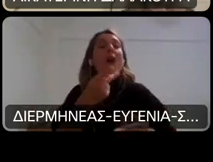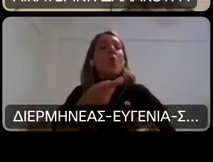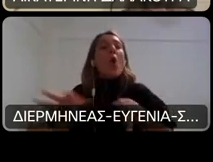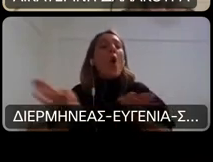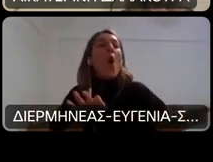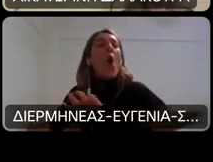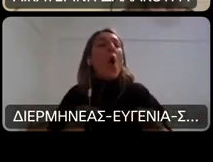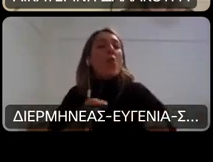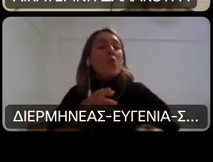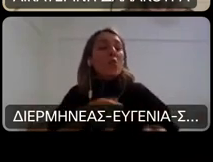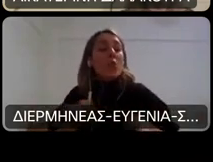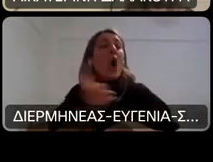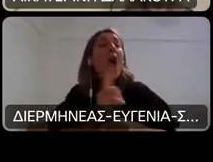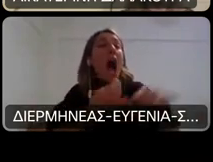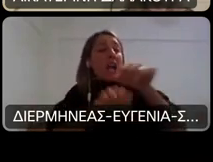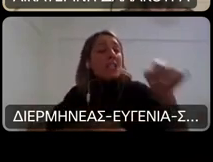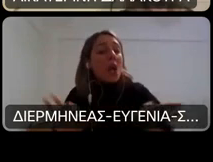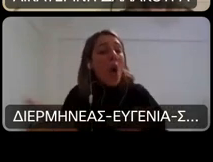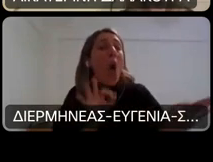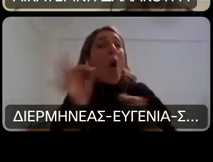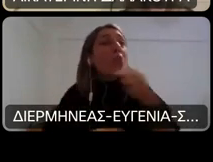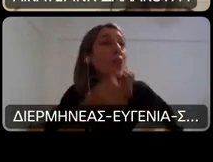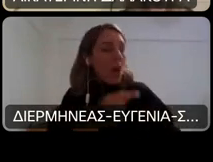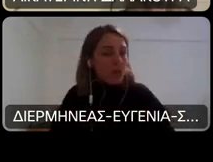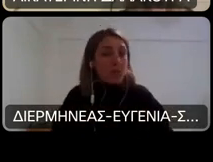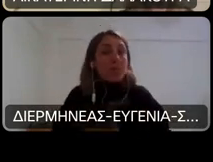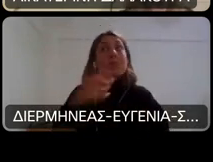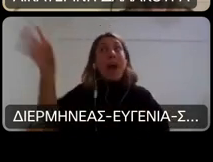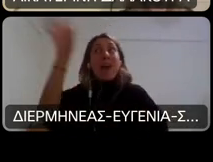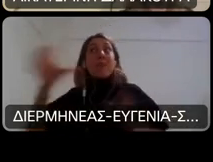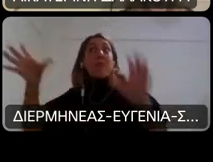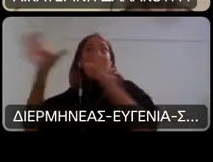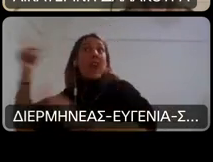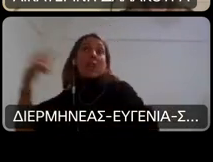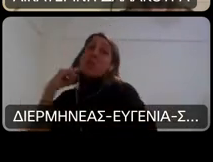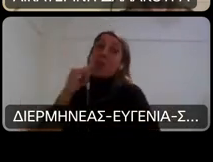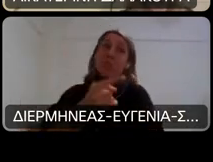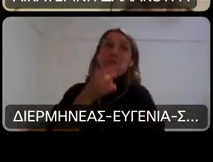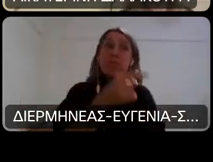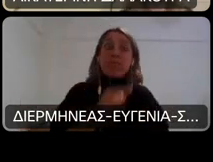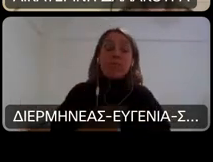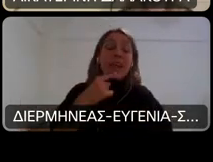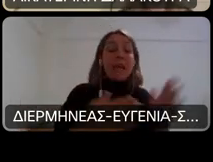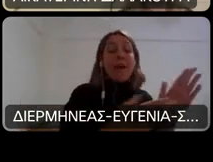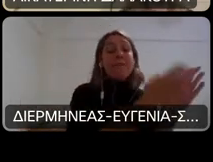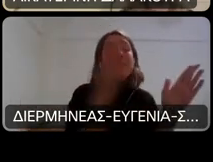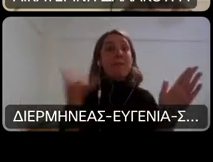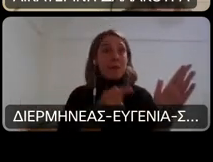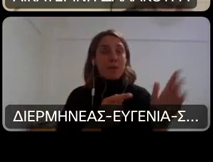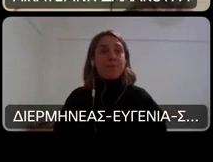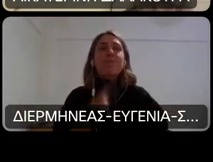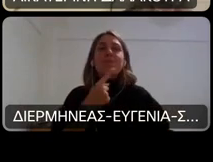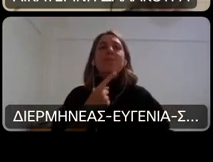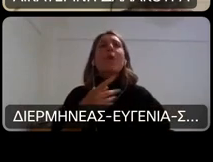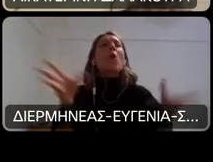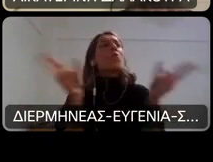στις αρχές της συγκρότησης του νέου ευρωπαϊκού χώρου έρευνας που υπάρχει για την περίοδο αυτή. Τώρα, αναφορικά με